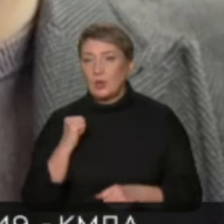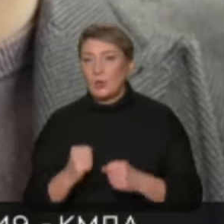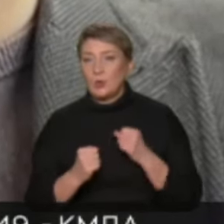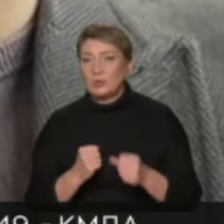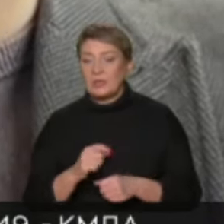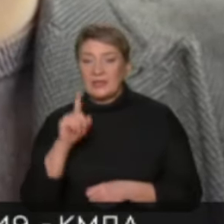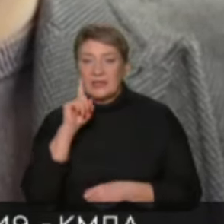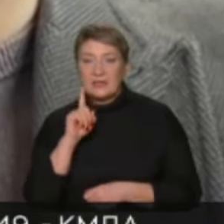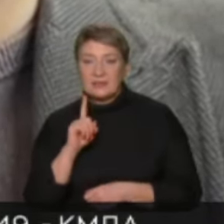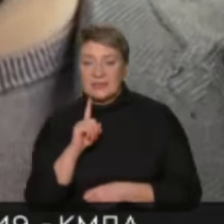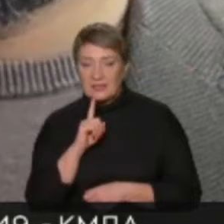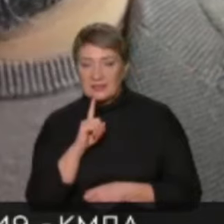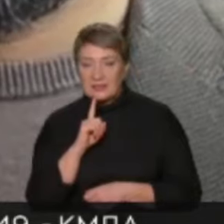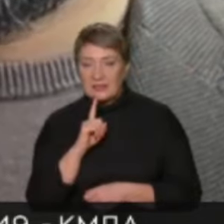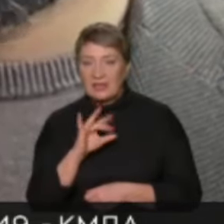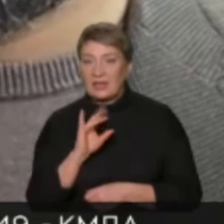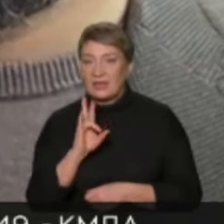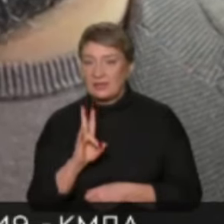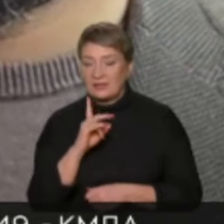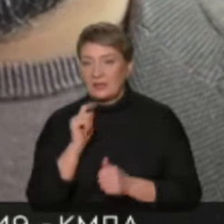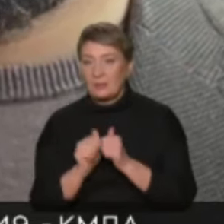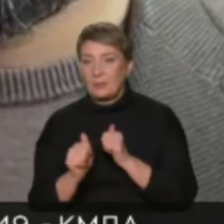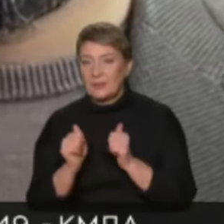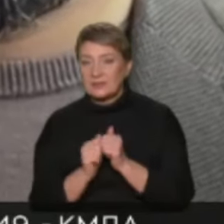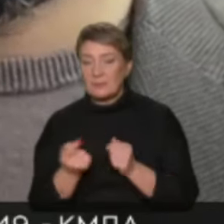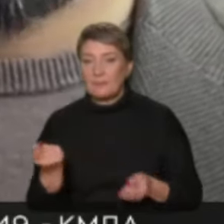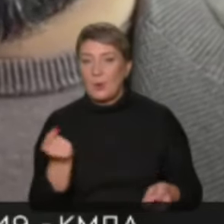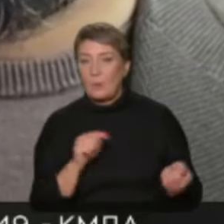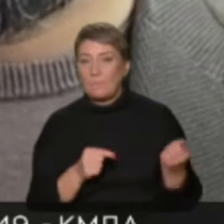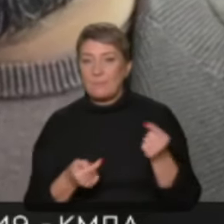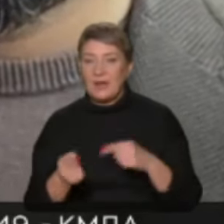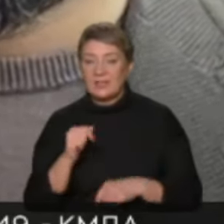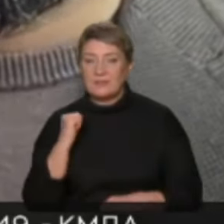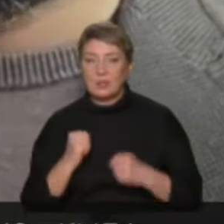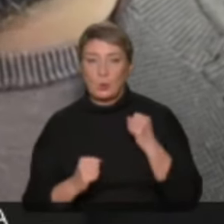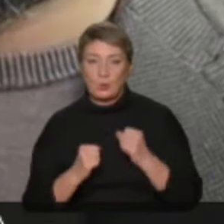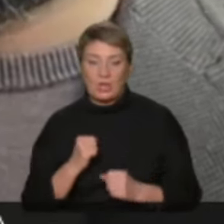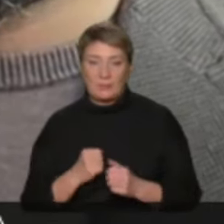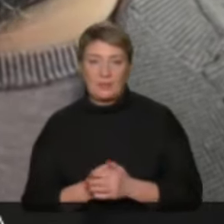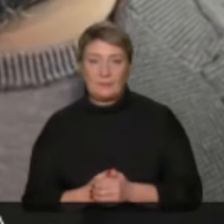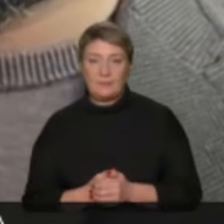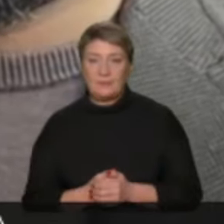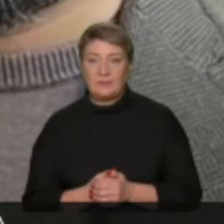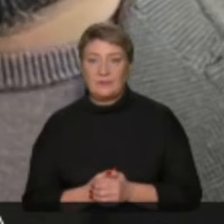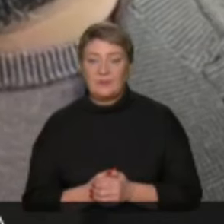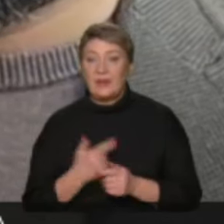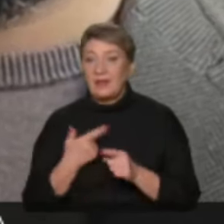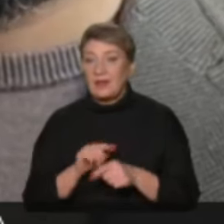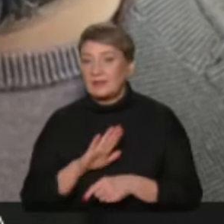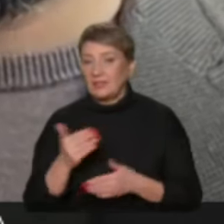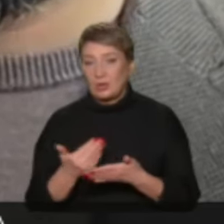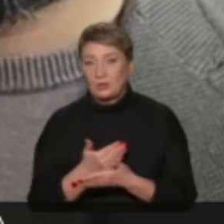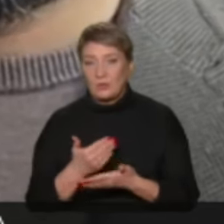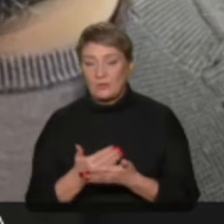Израиль и Исламская Республика Иран постоянно обмениваются ударами. То есть это не новость.